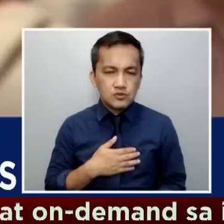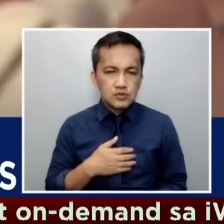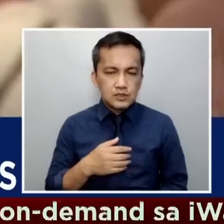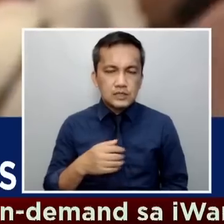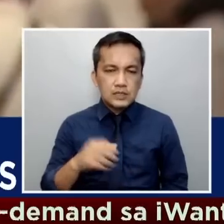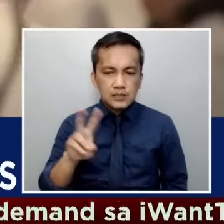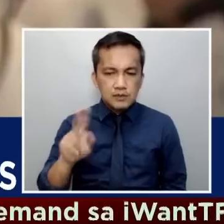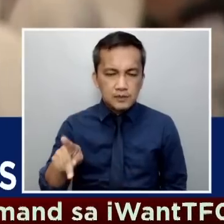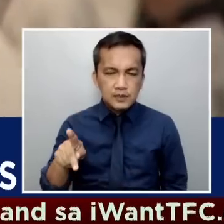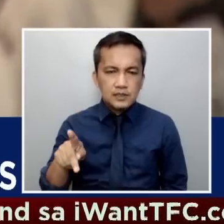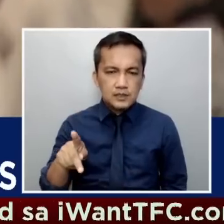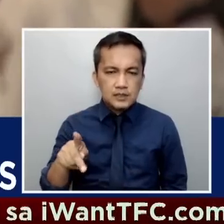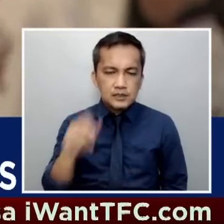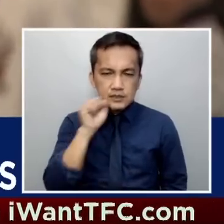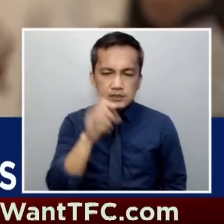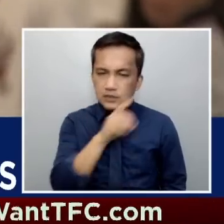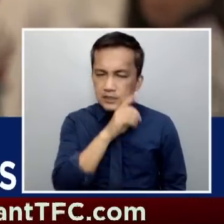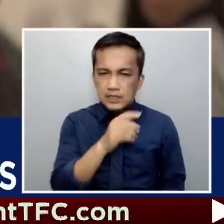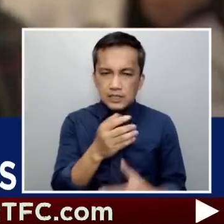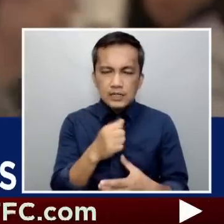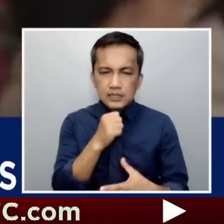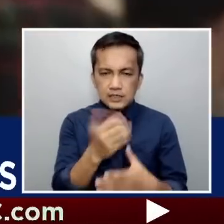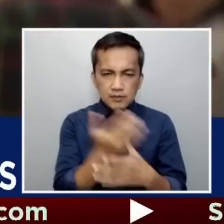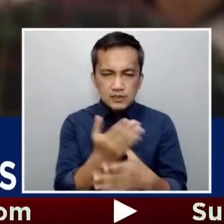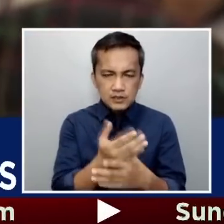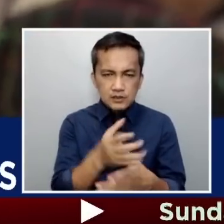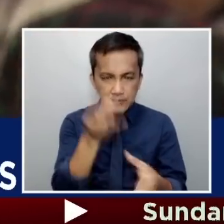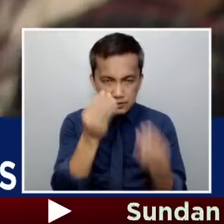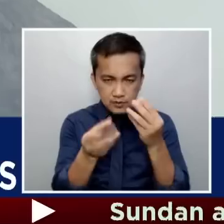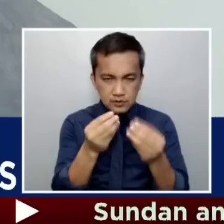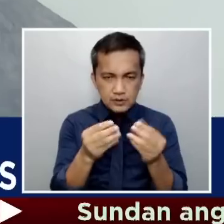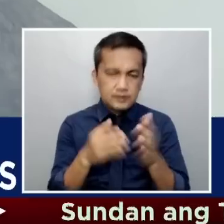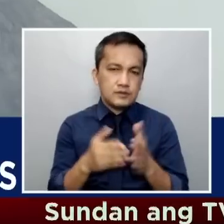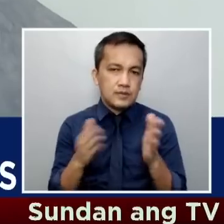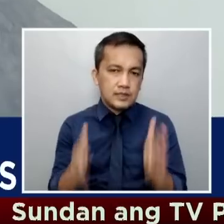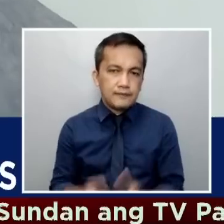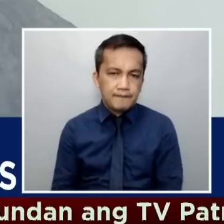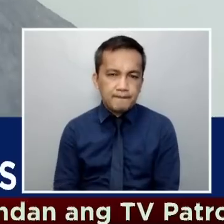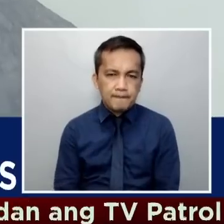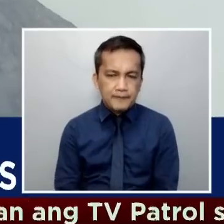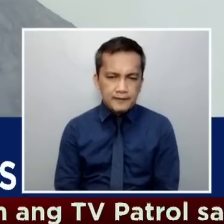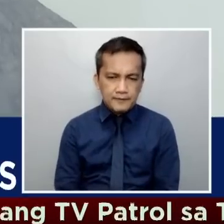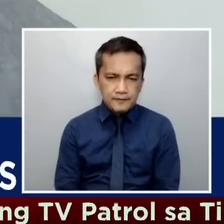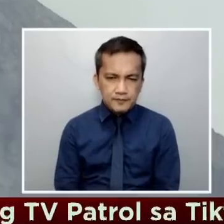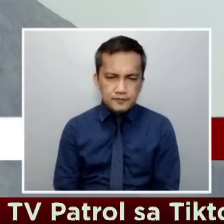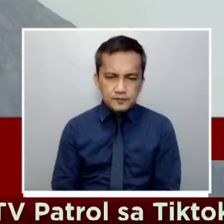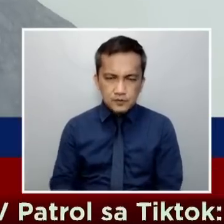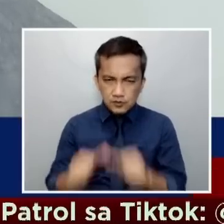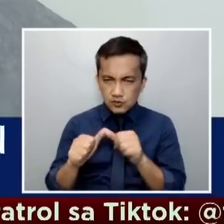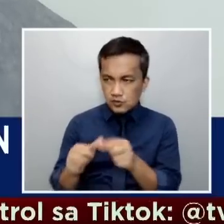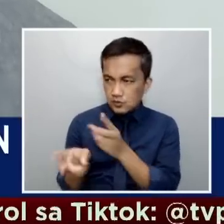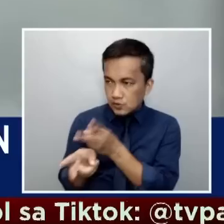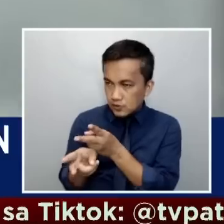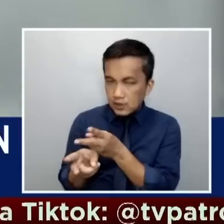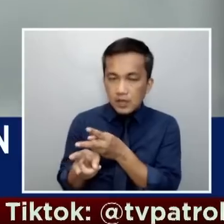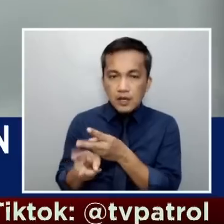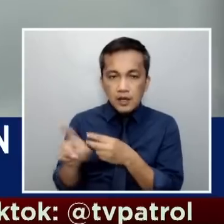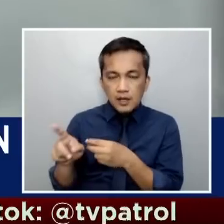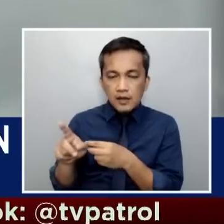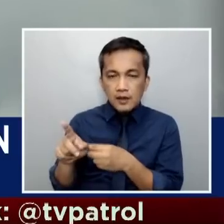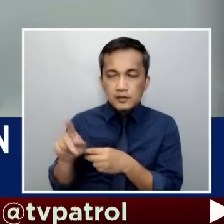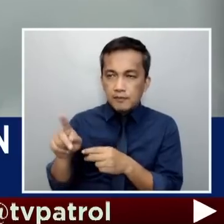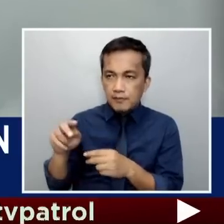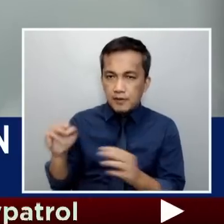hindi ma-disrupt yung learning ng ating mga estudyante. Tuloy naman ang monitoring ng FEVOC sa Mayon. Wala